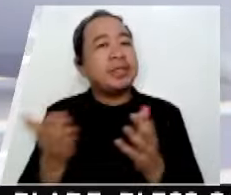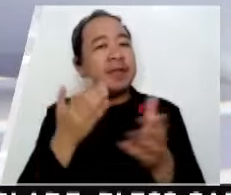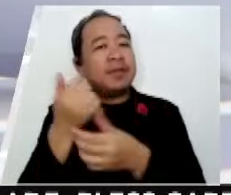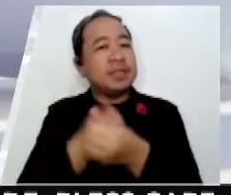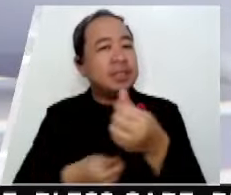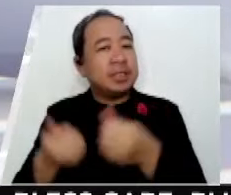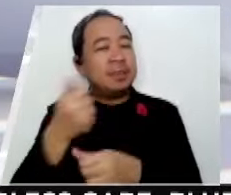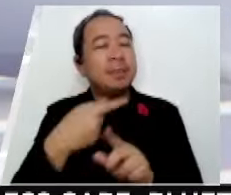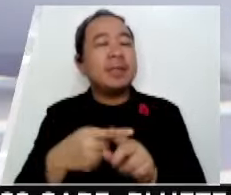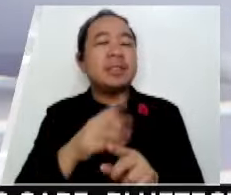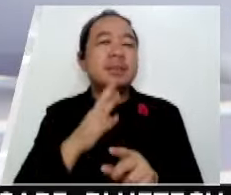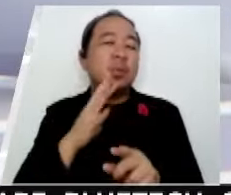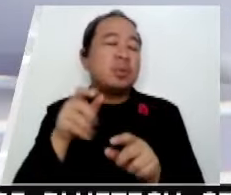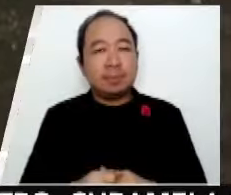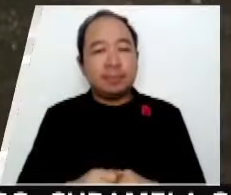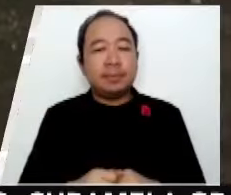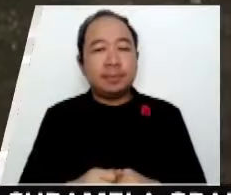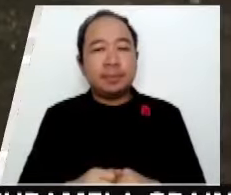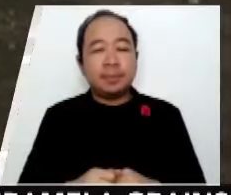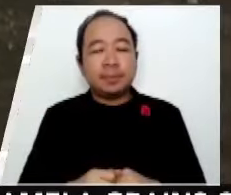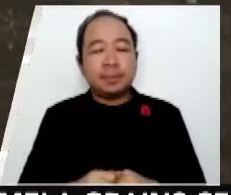Weather ng PAGASA.